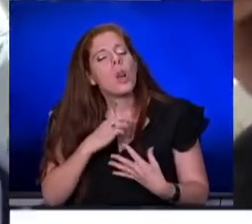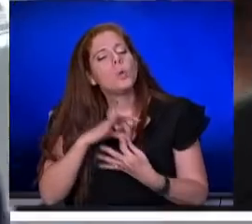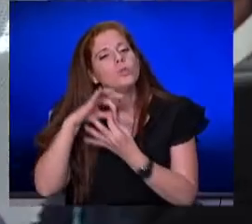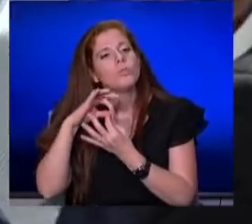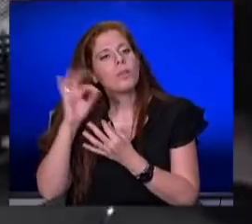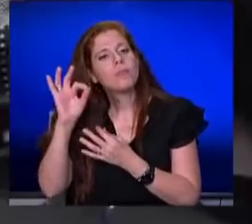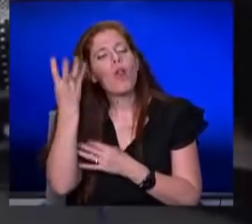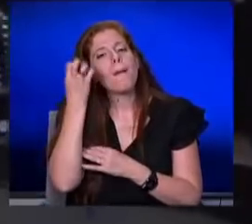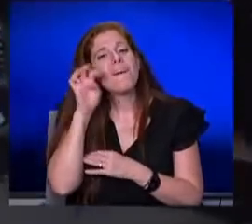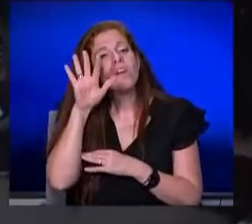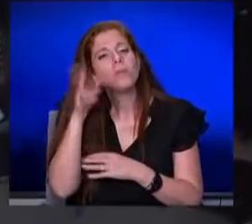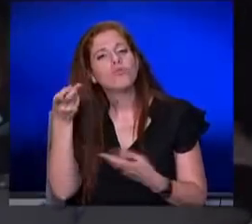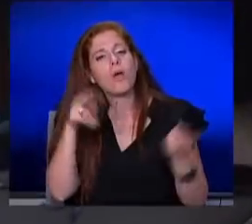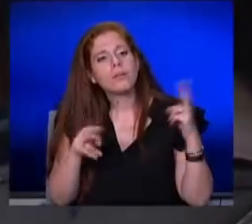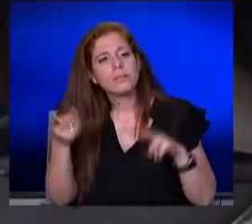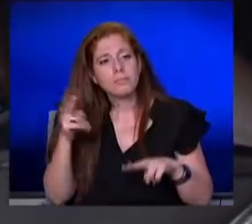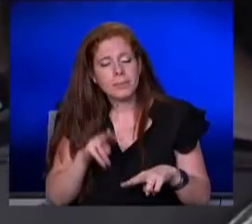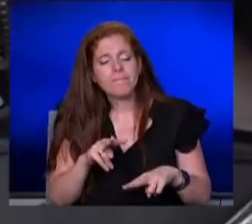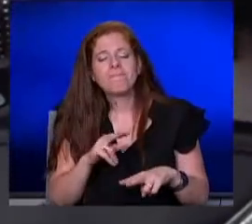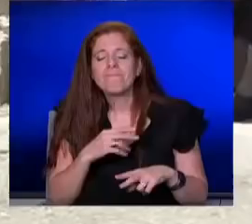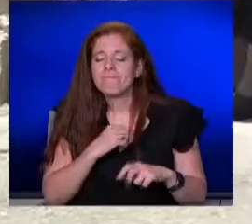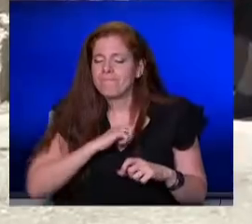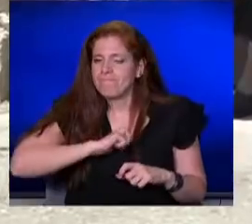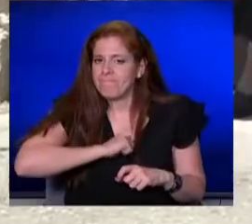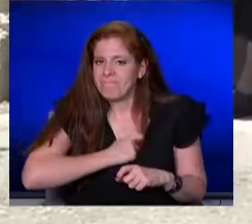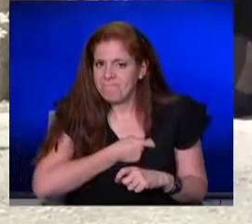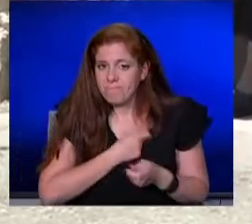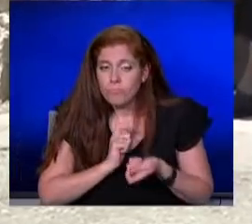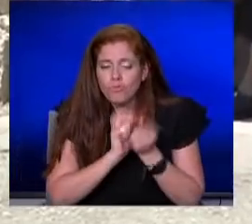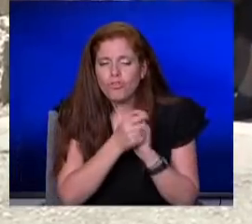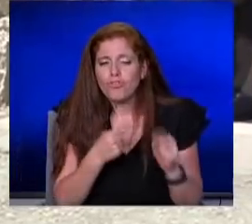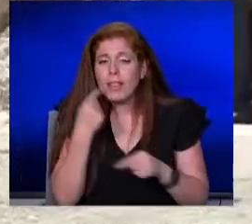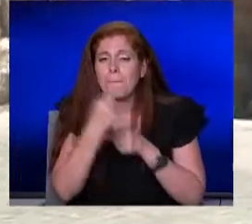45 הנספים. פצע פתוח ששינה מסורת בת שנים ארוכות.